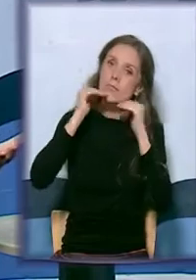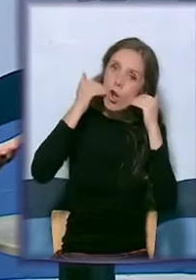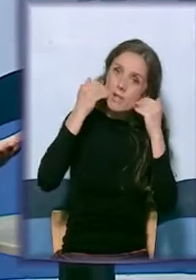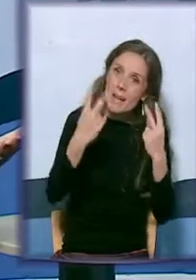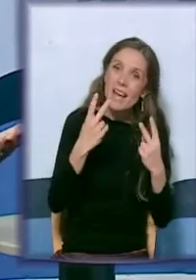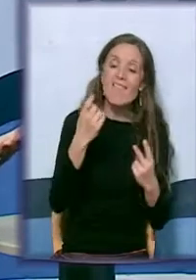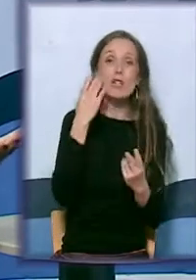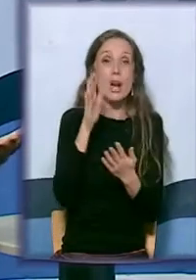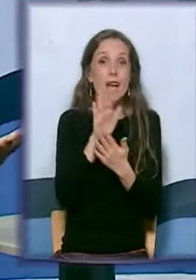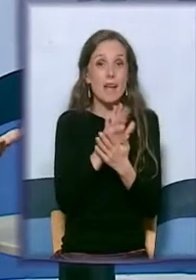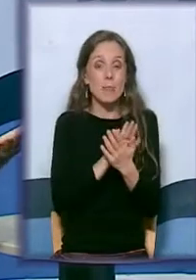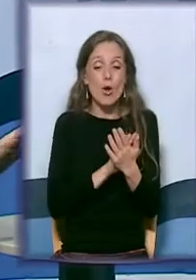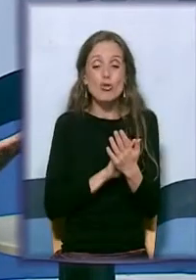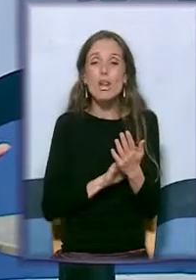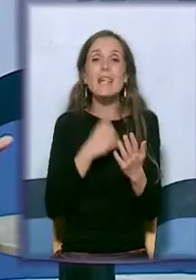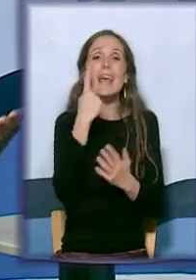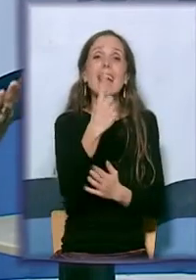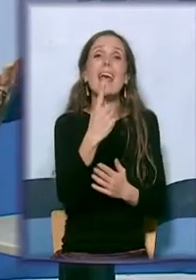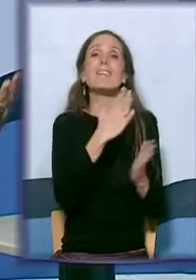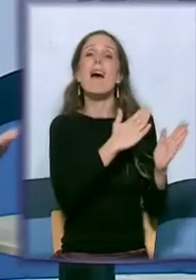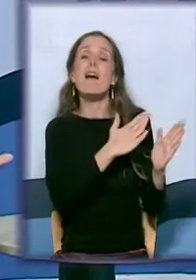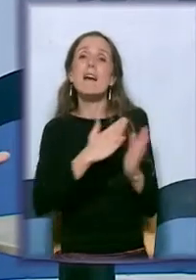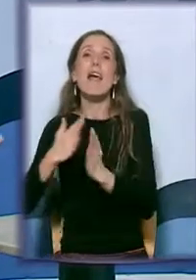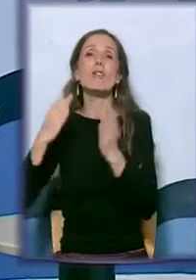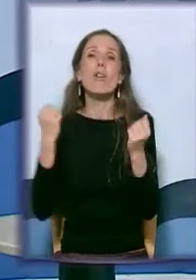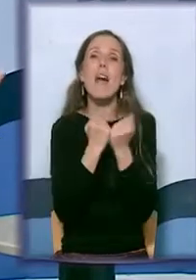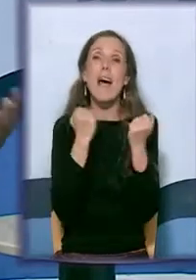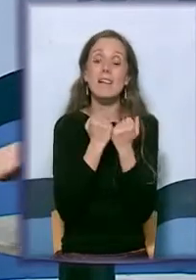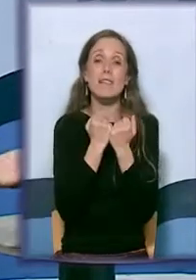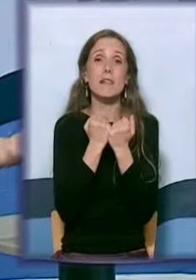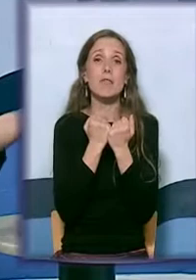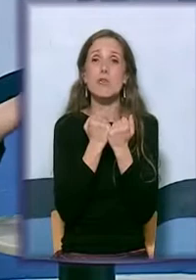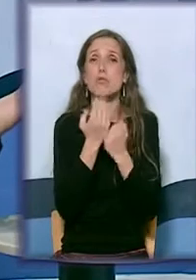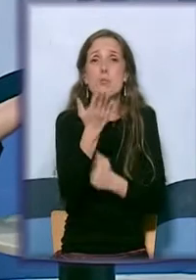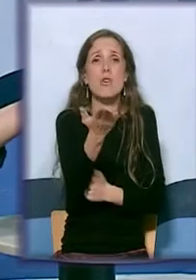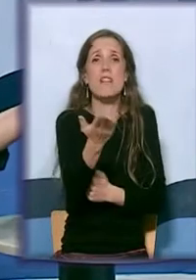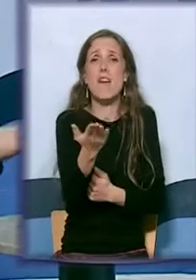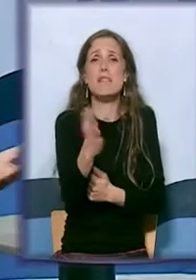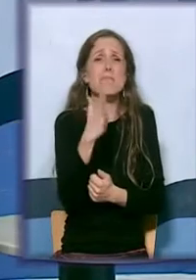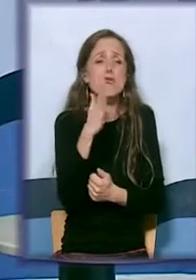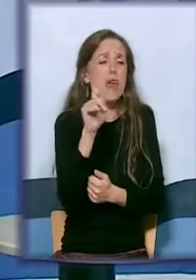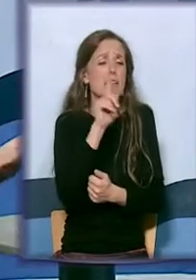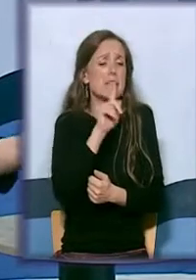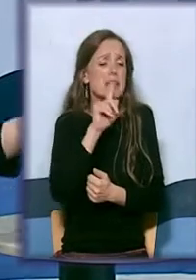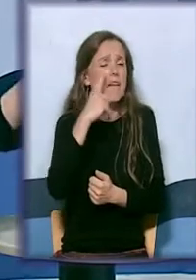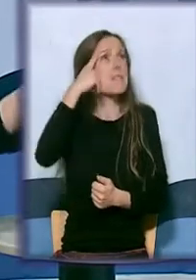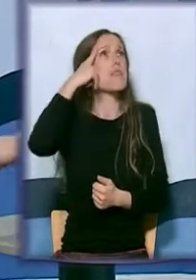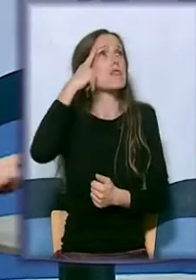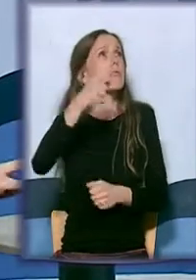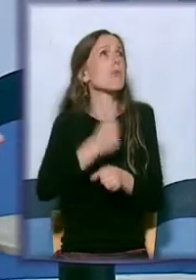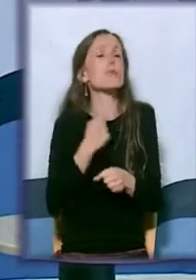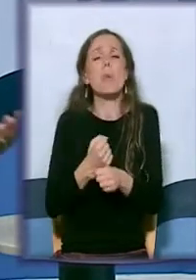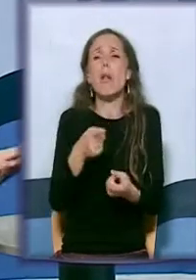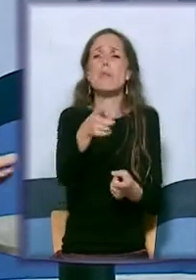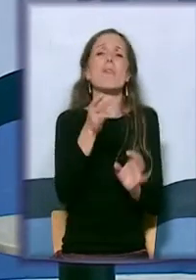momenta kada krenete, jedna redovna aktivnost koja za vas predstavlja, čak se ni ne setite da ste možda to uradili refleksno ili